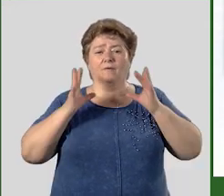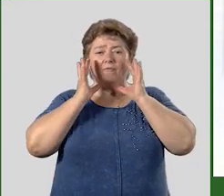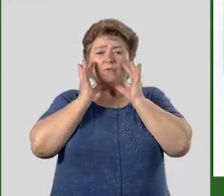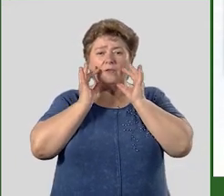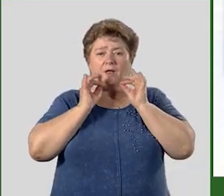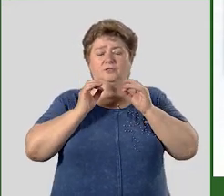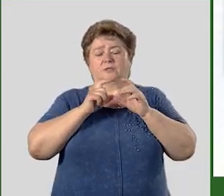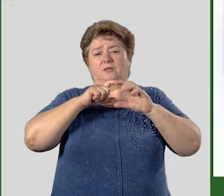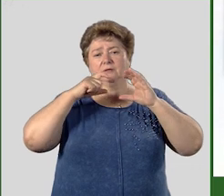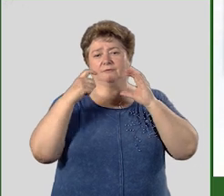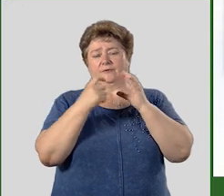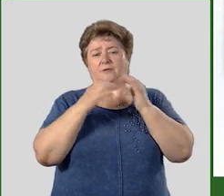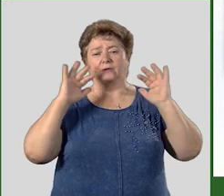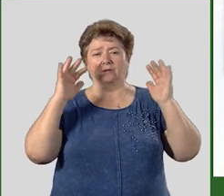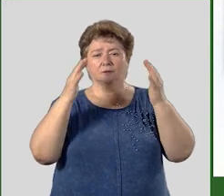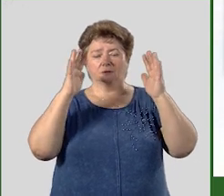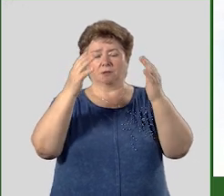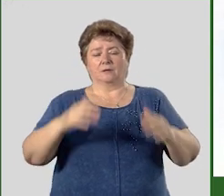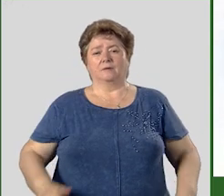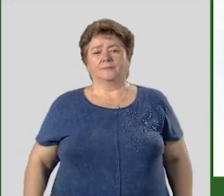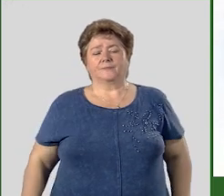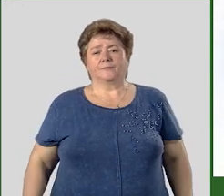Влажных экваториальных лесах.